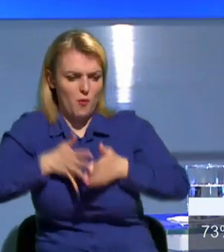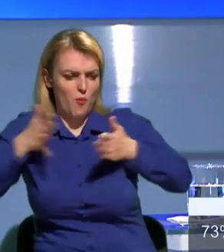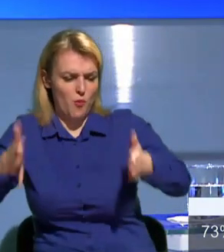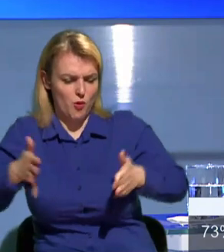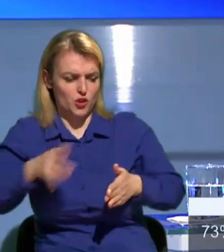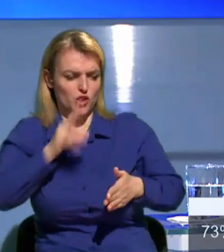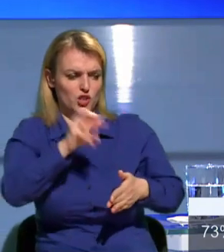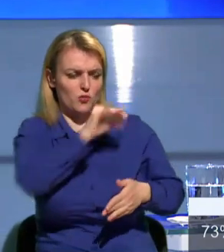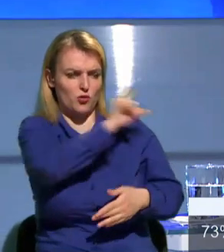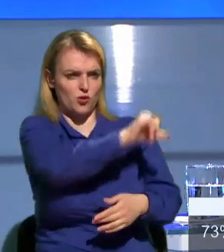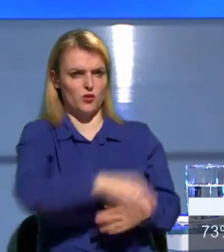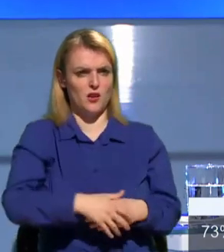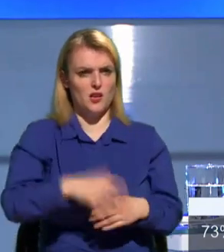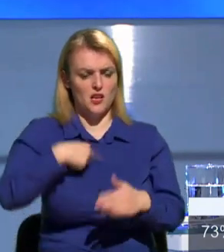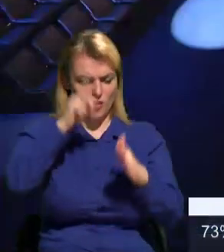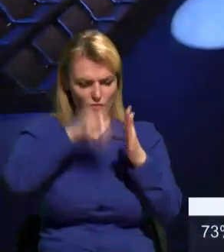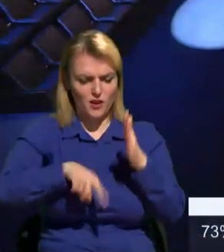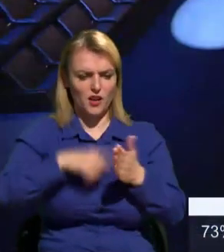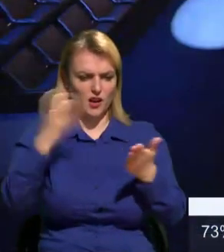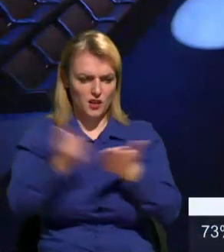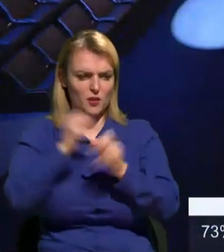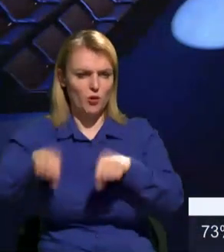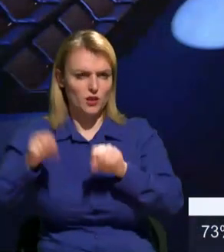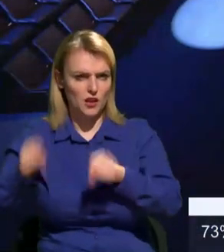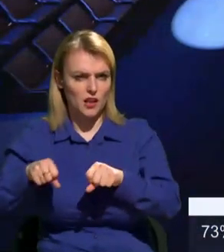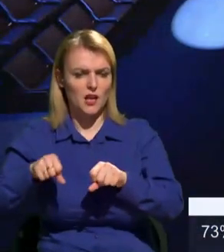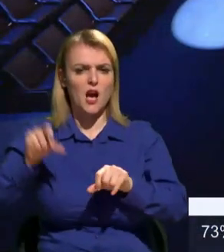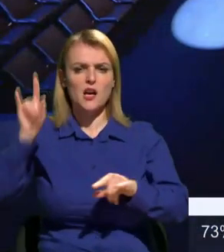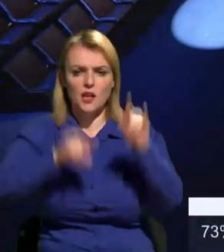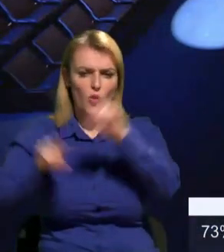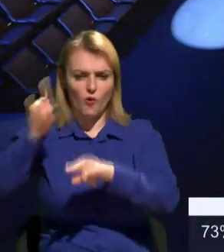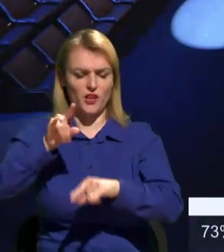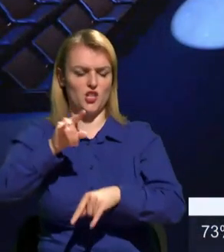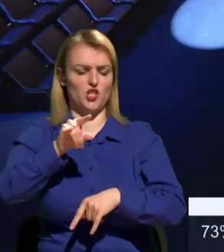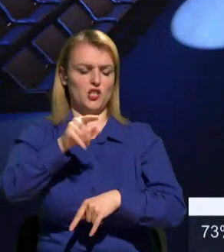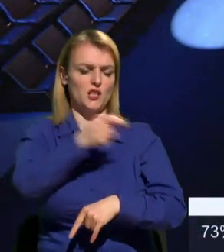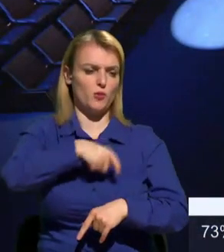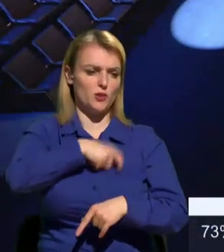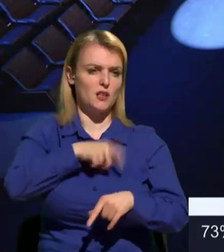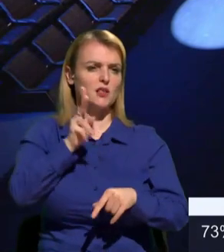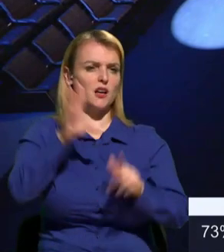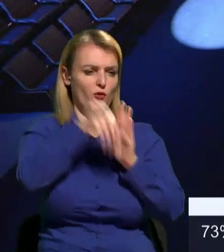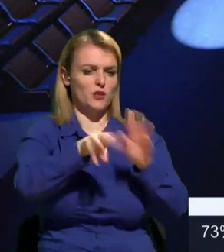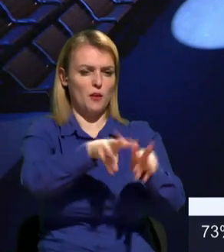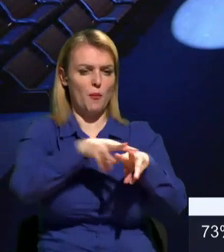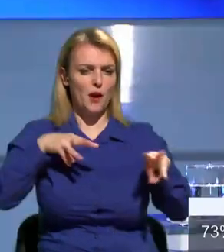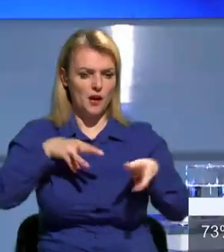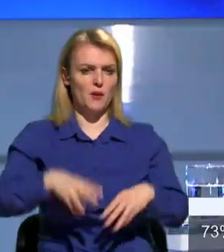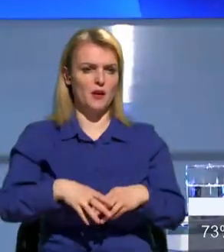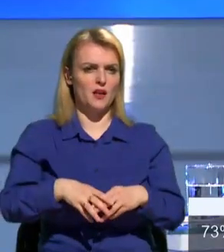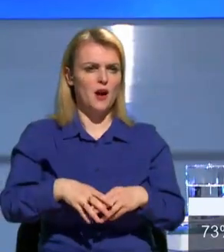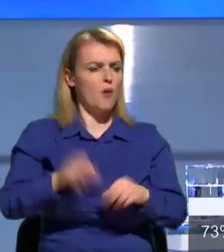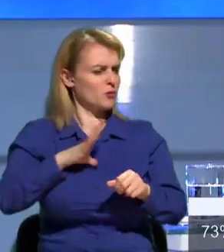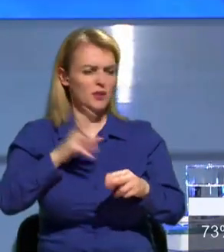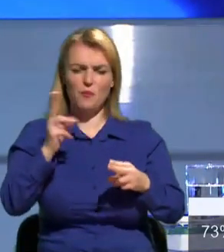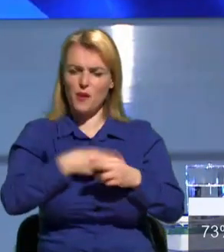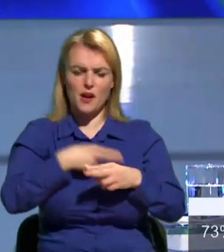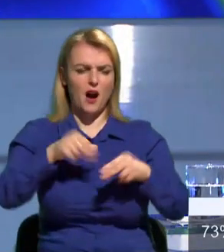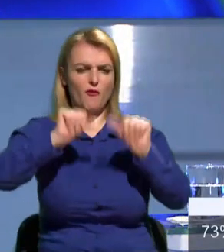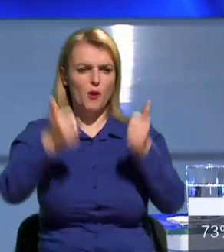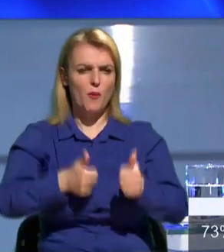ferm convins că voi găsi modalitatea de a convinge deputații din Parlament, chiar dar fără a forma o majoritate